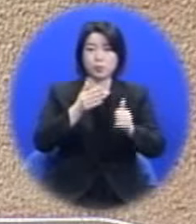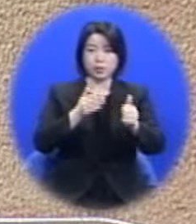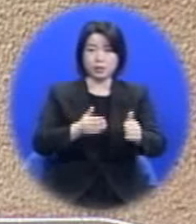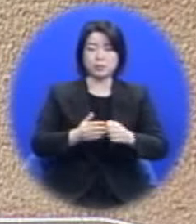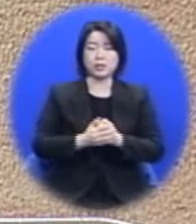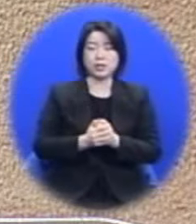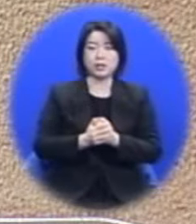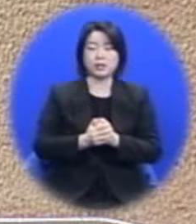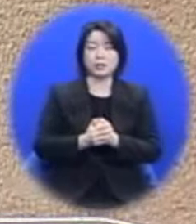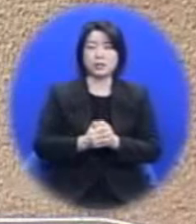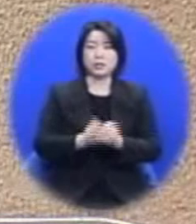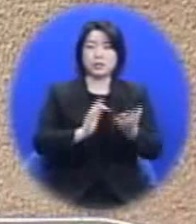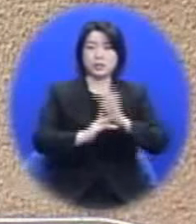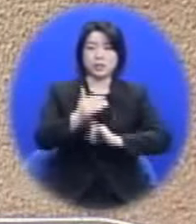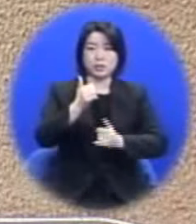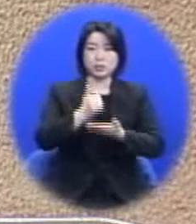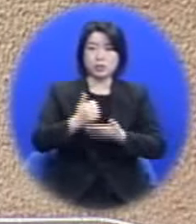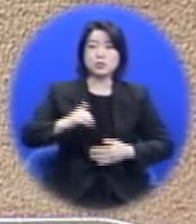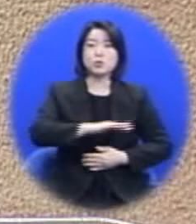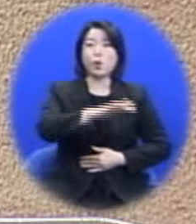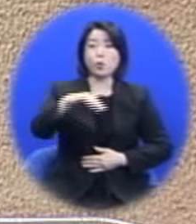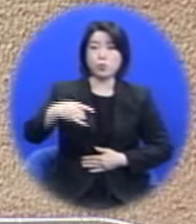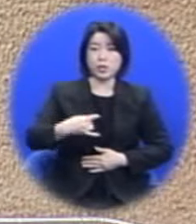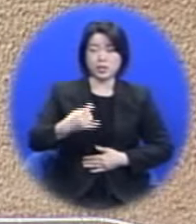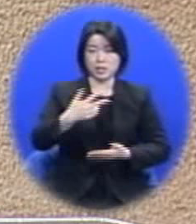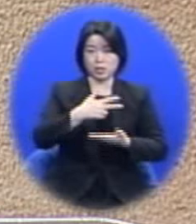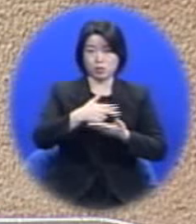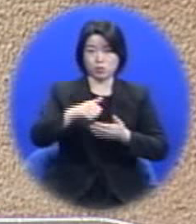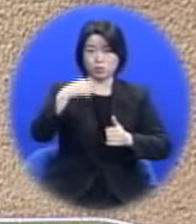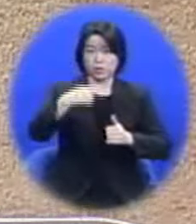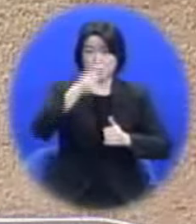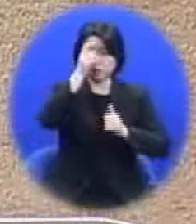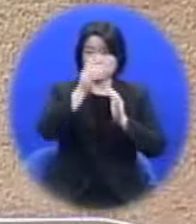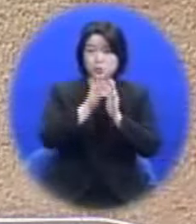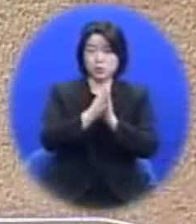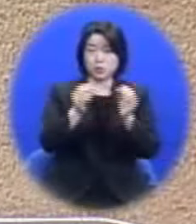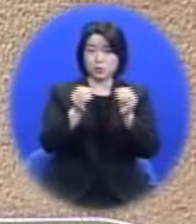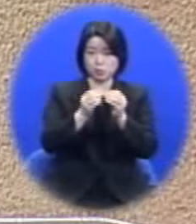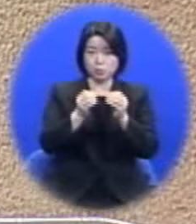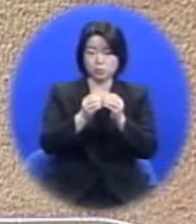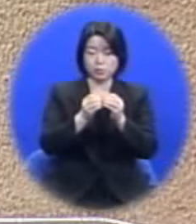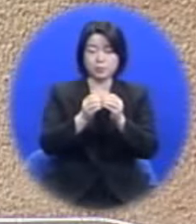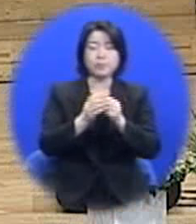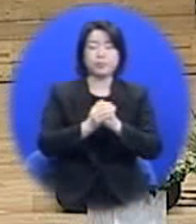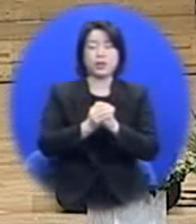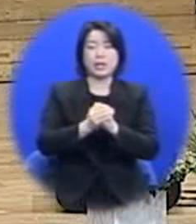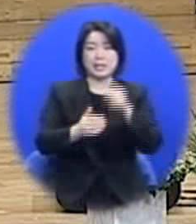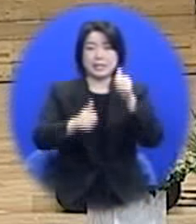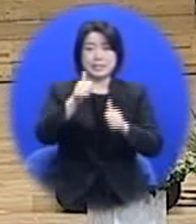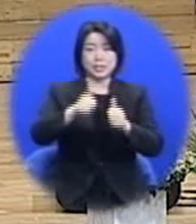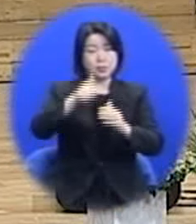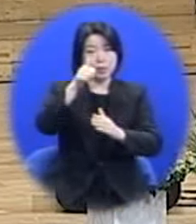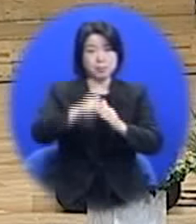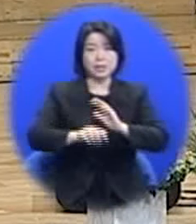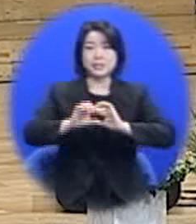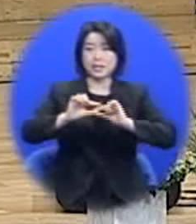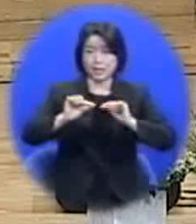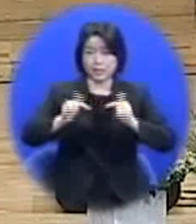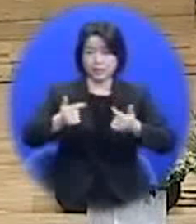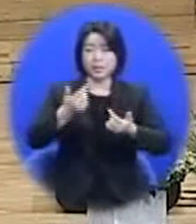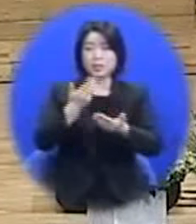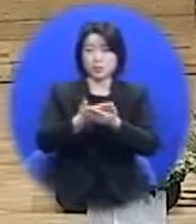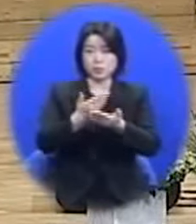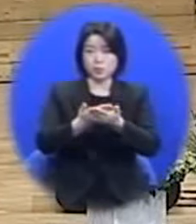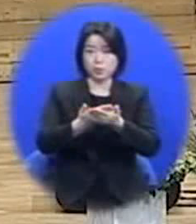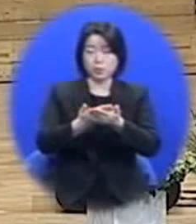아, 예수님께서 우리에게 주기도문을 가르치실 때 아, 시험에 들게 하지 마시오고이 기도를 하라고